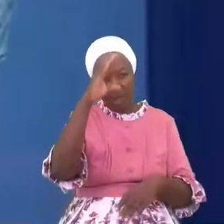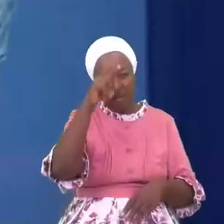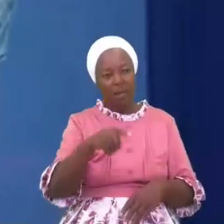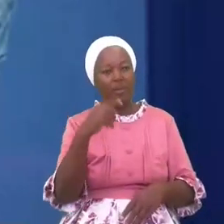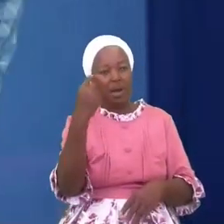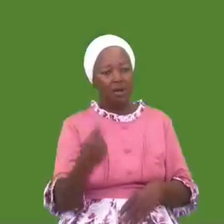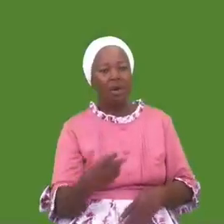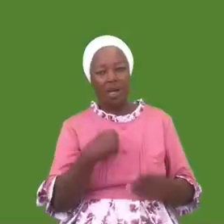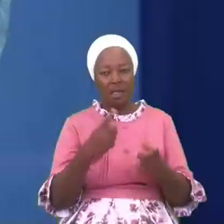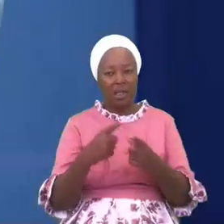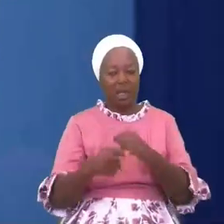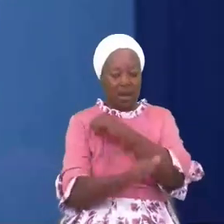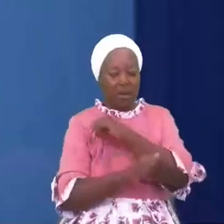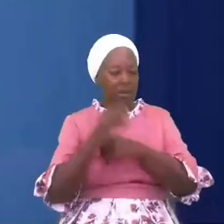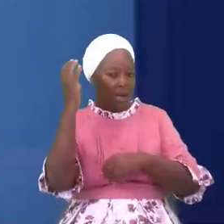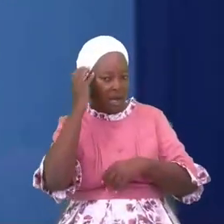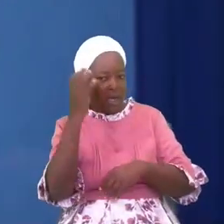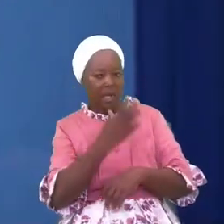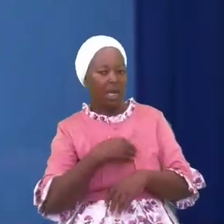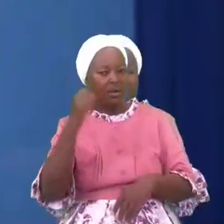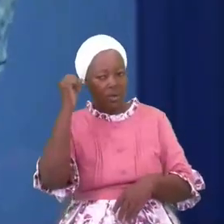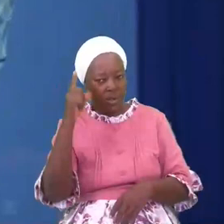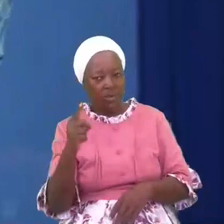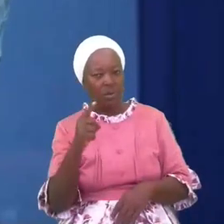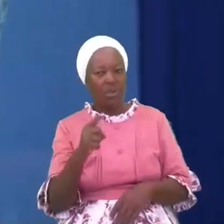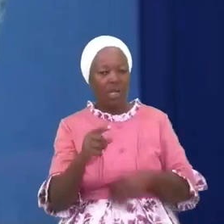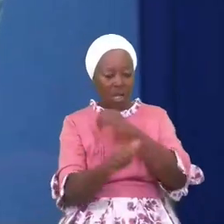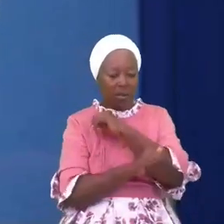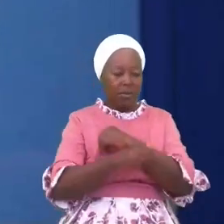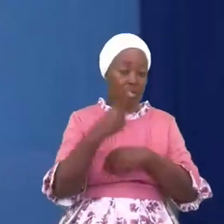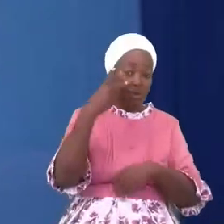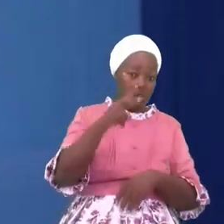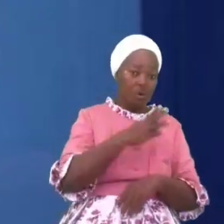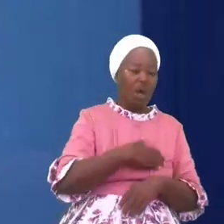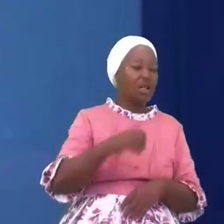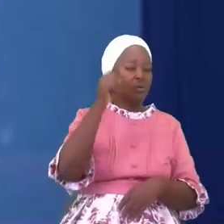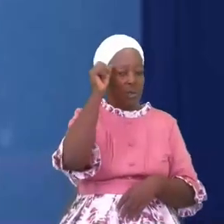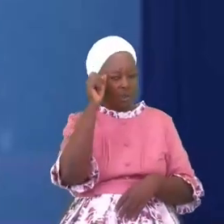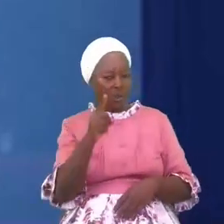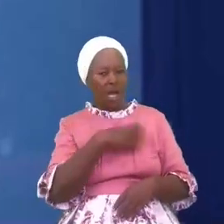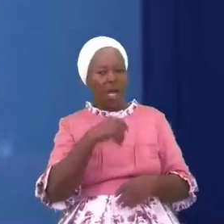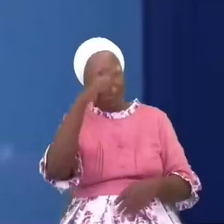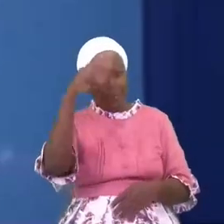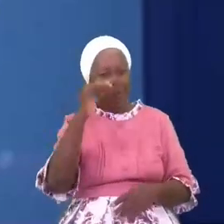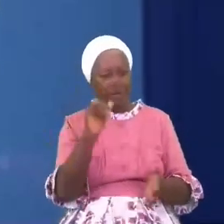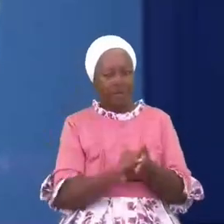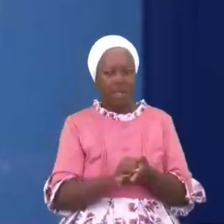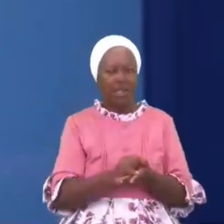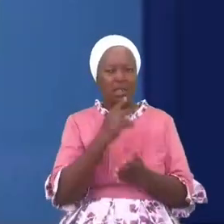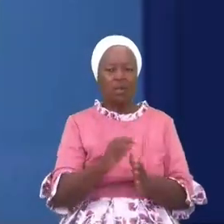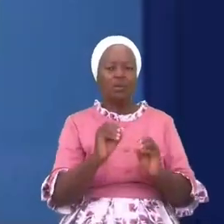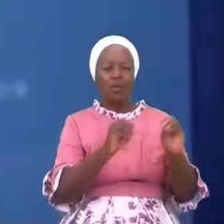Abraham, il a entendu, il a compris. Il a vu, il a perçu. Et pour cela,